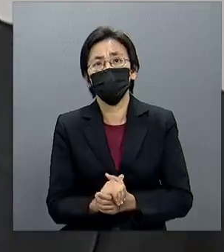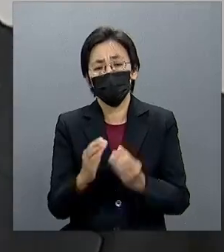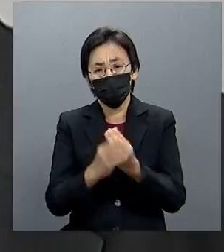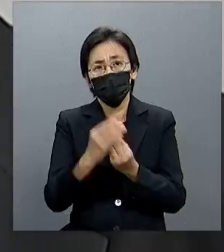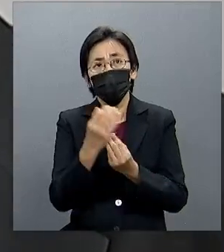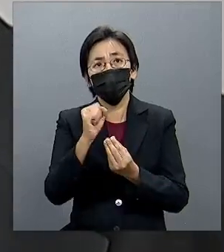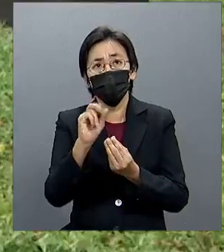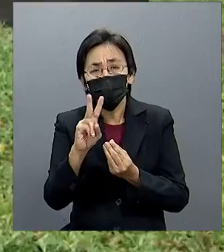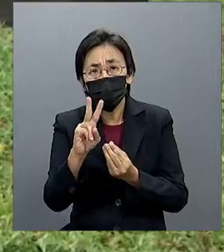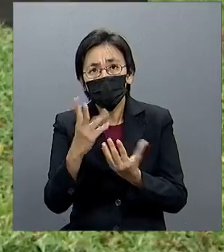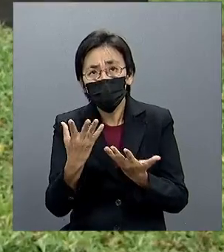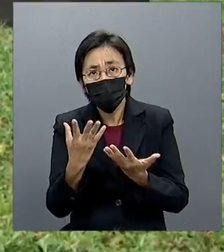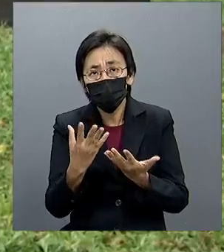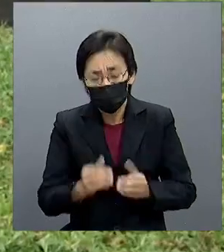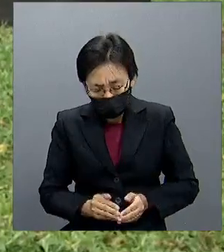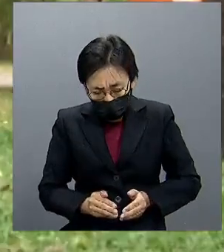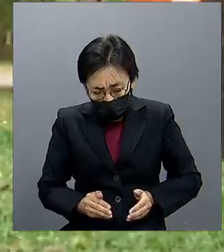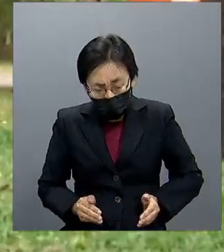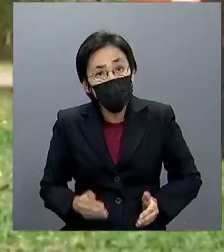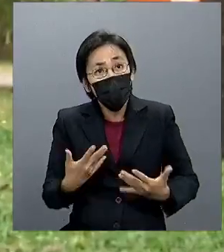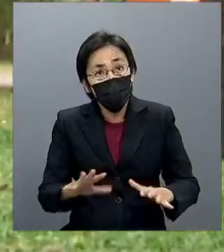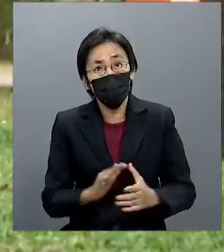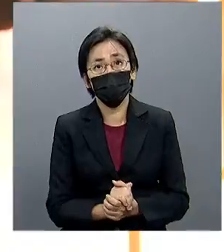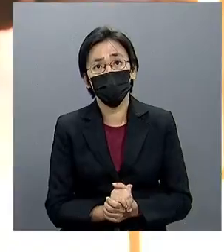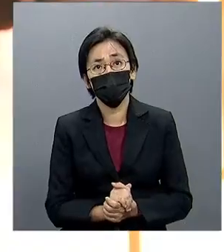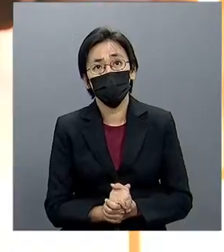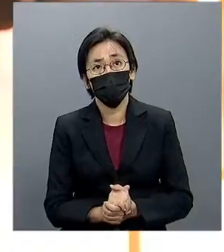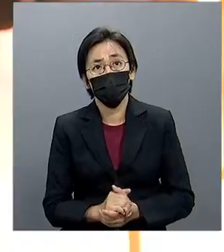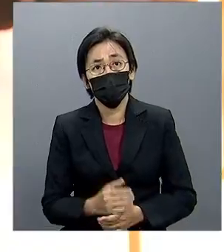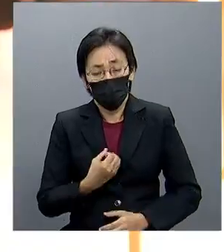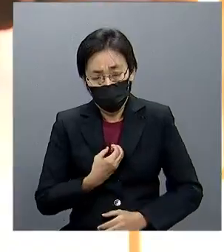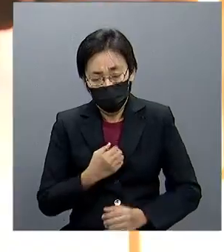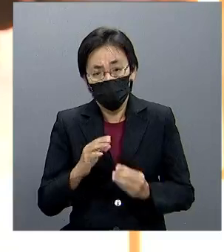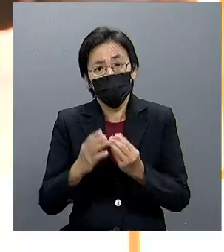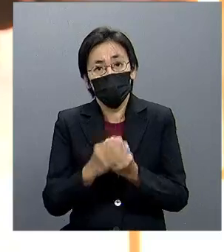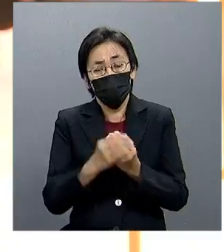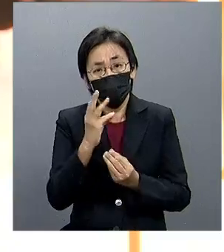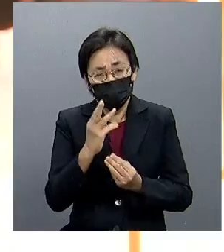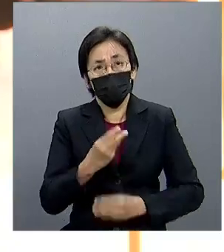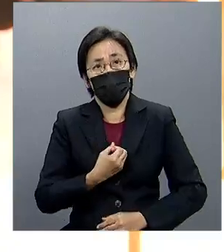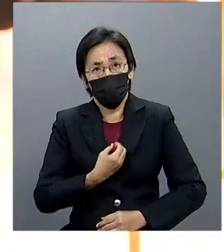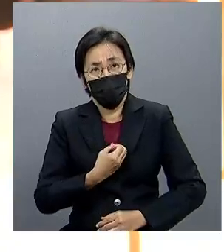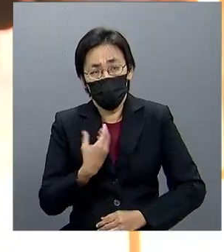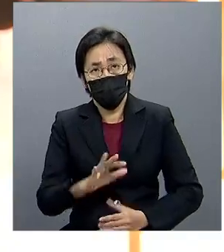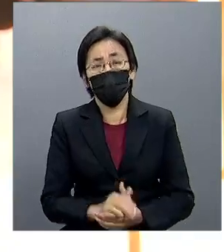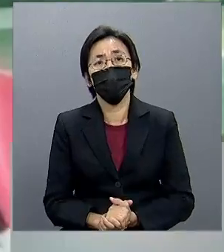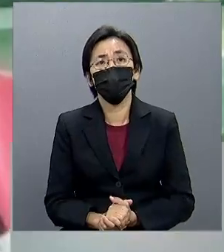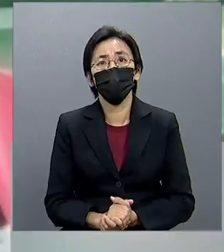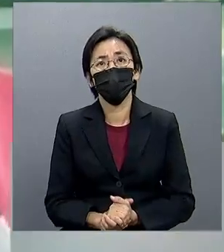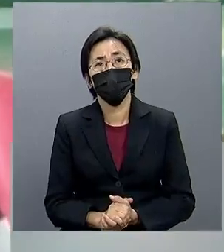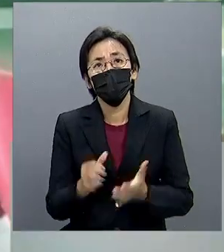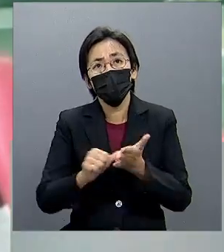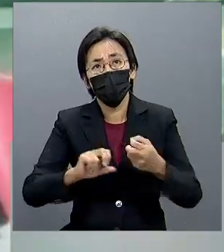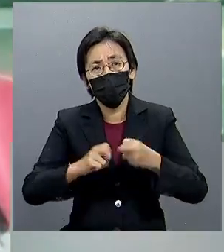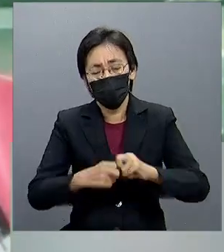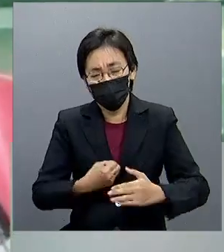ไหนเป็นตัวหรือยัง หัวใจทารกเต้นตั้งแต่6สัปดาห ์การแก้ปัญหาแบบนี้ผมว่ามันไม่ใช่เรื่องของการที่แบบให้ทำแท้งนะฮะ เมื่อเรา